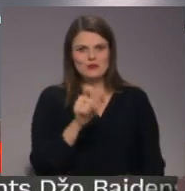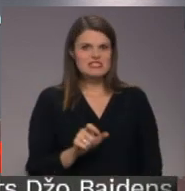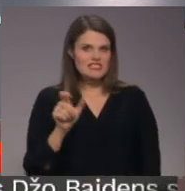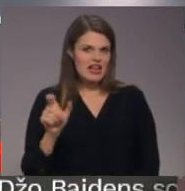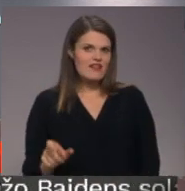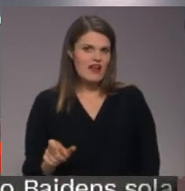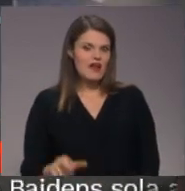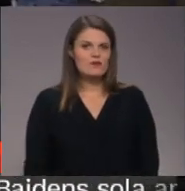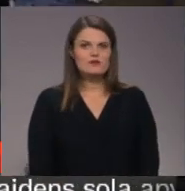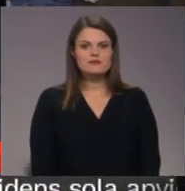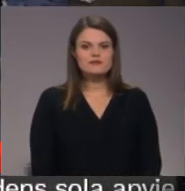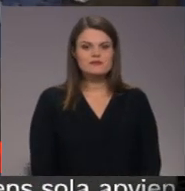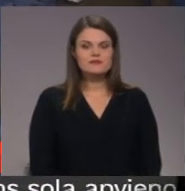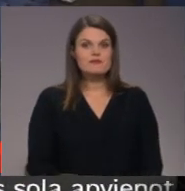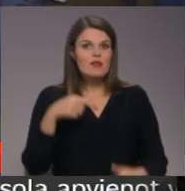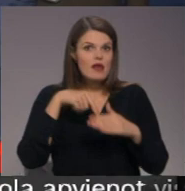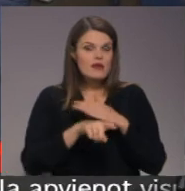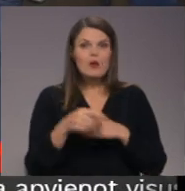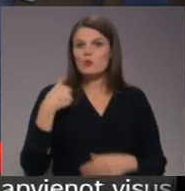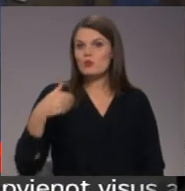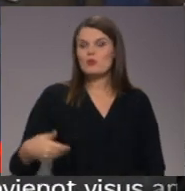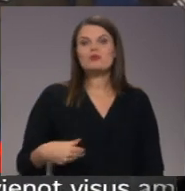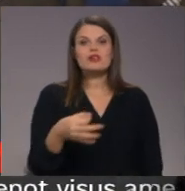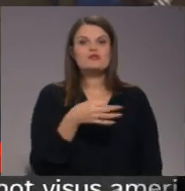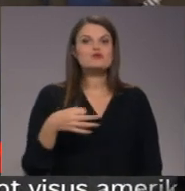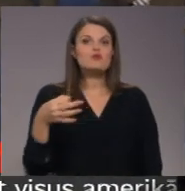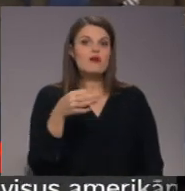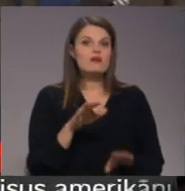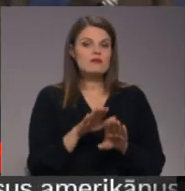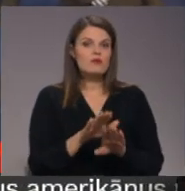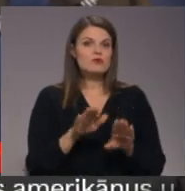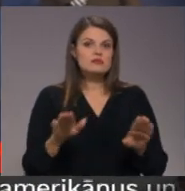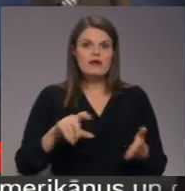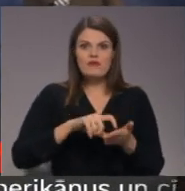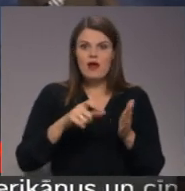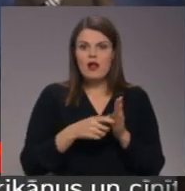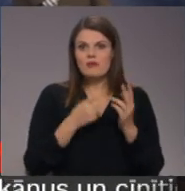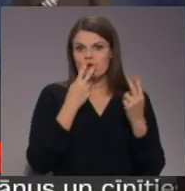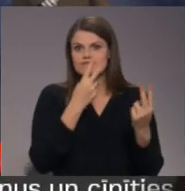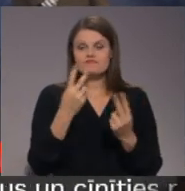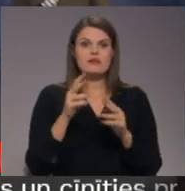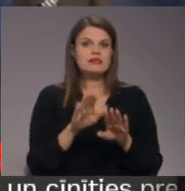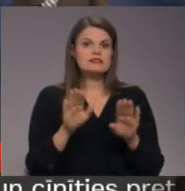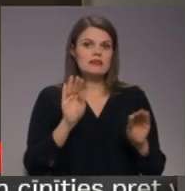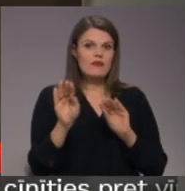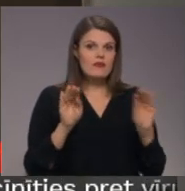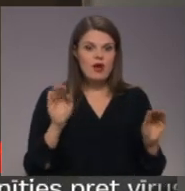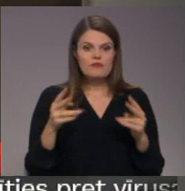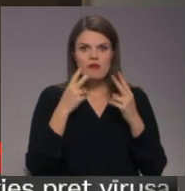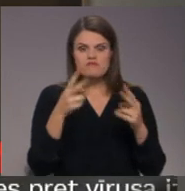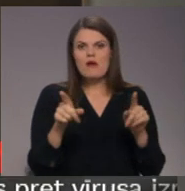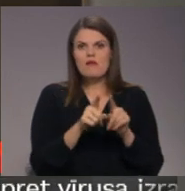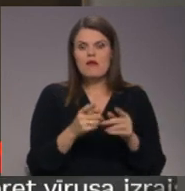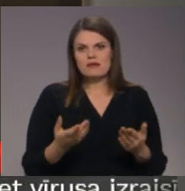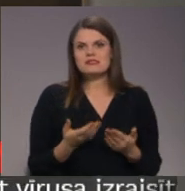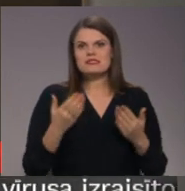televīzija. Ieejot Kuldīgas novada muzeja telpās, kur iekārtota izstāde Dvēseļu putenis, nonākam kā dzīvā